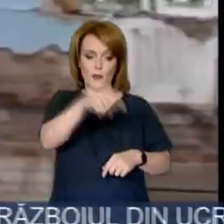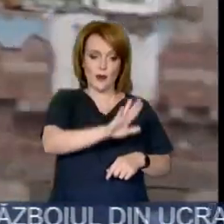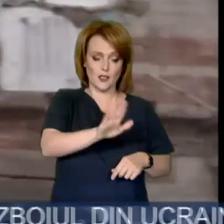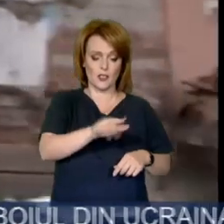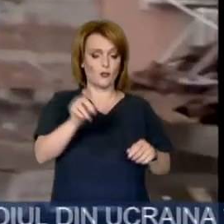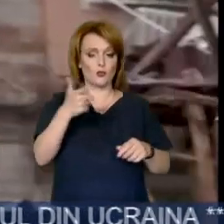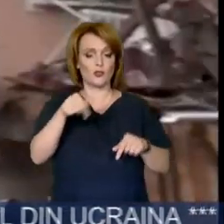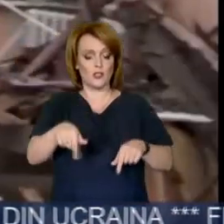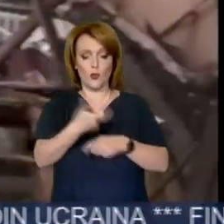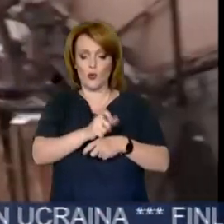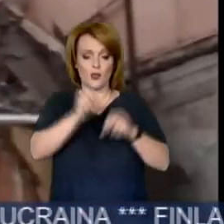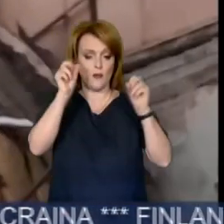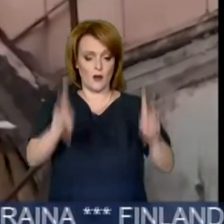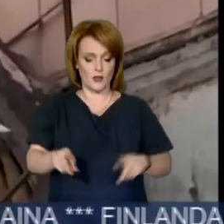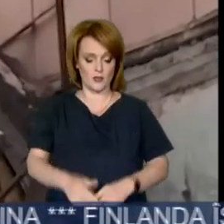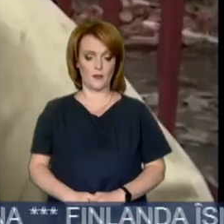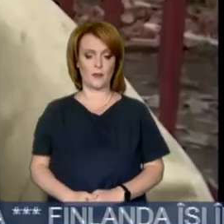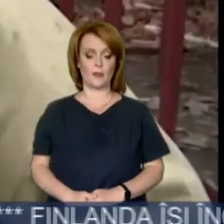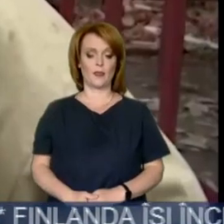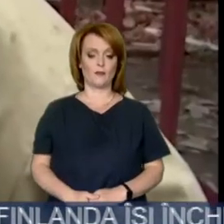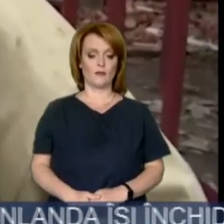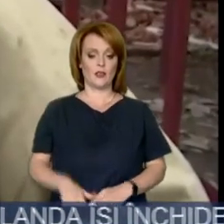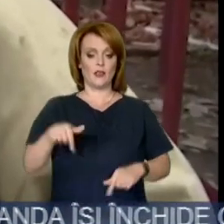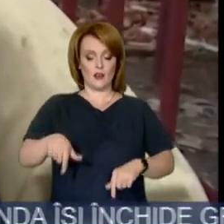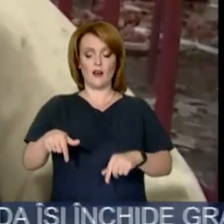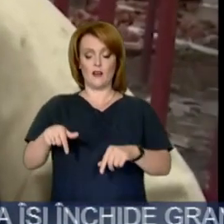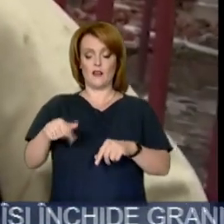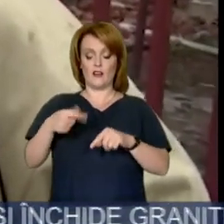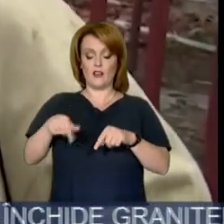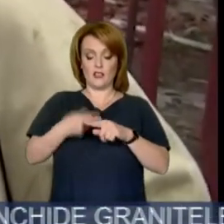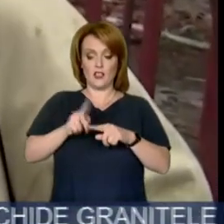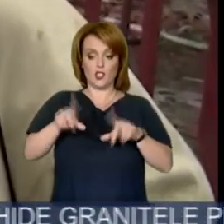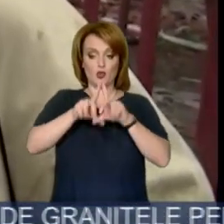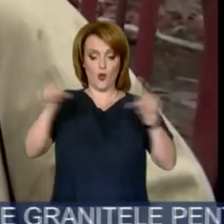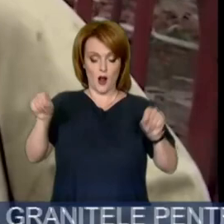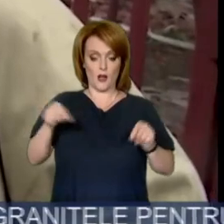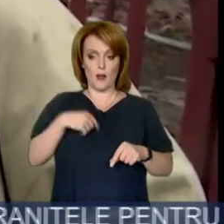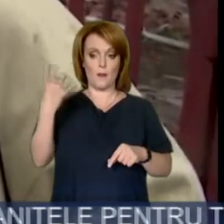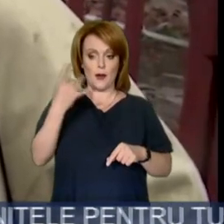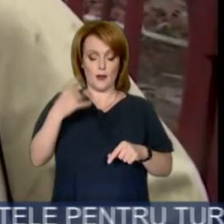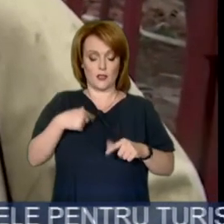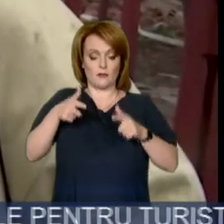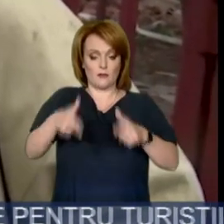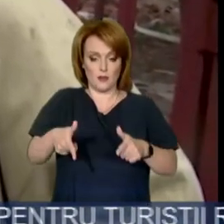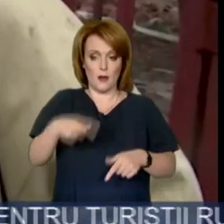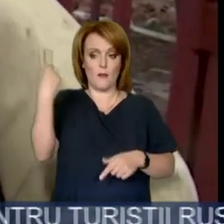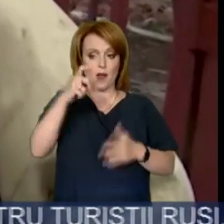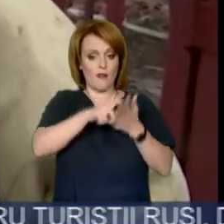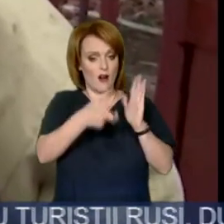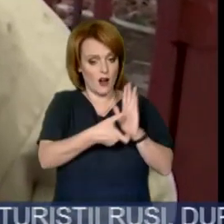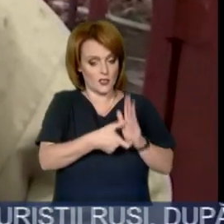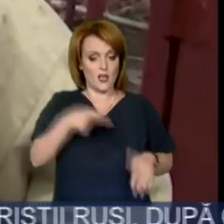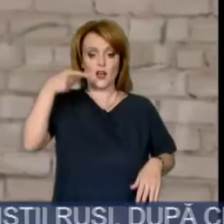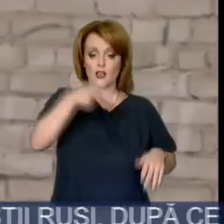încearcă să salveze ceea ce a mai rămas în această școală am mers pentru prima dată în clasa întâi